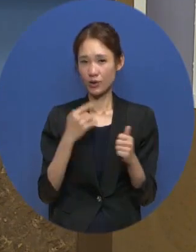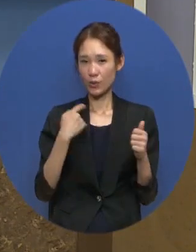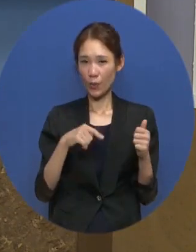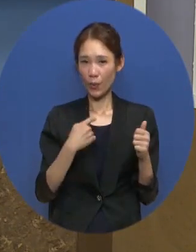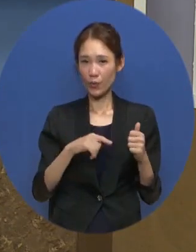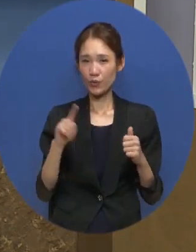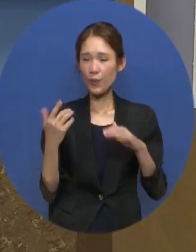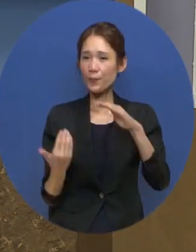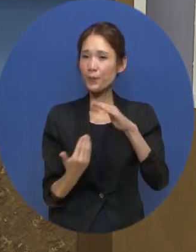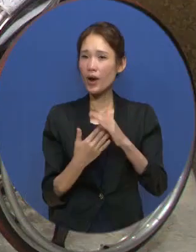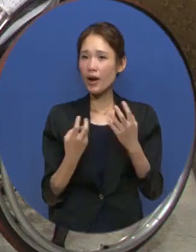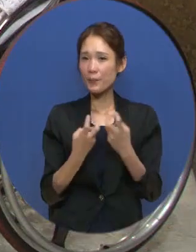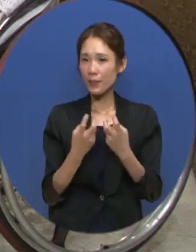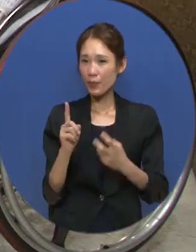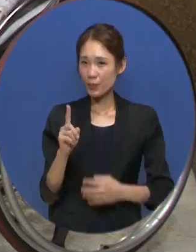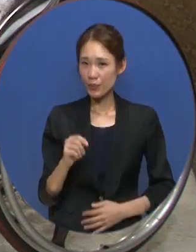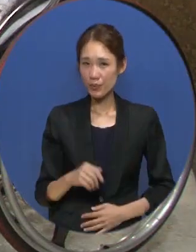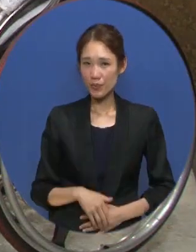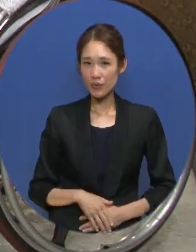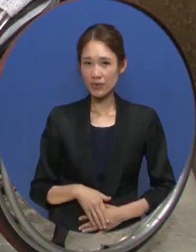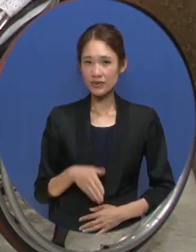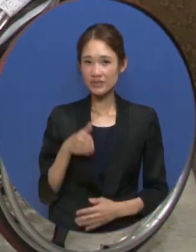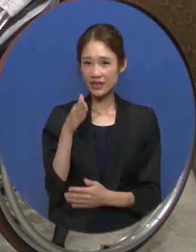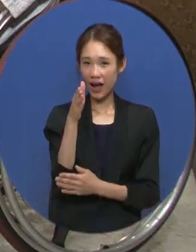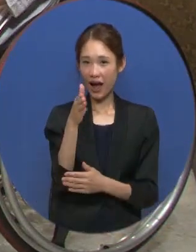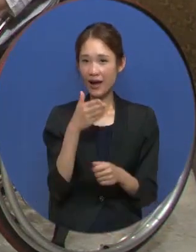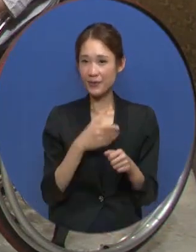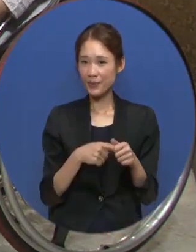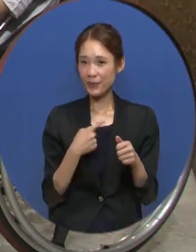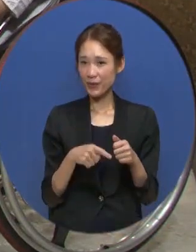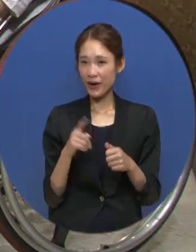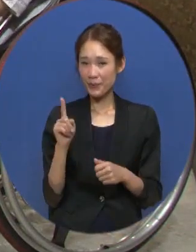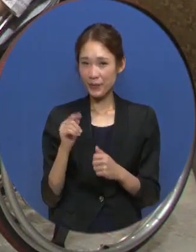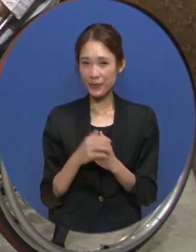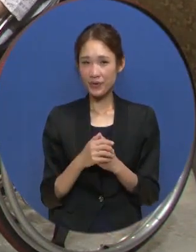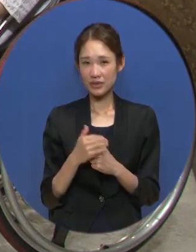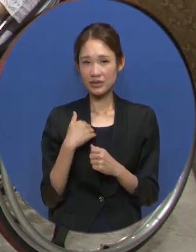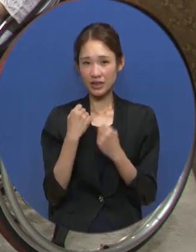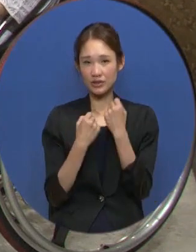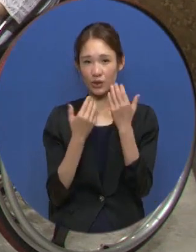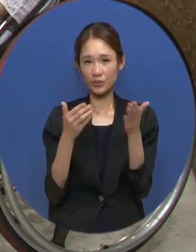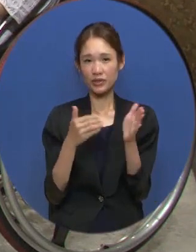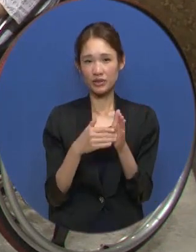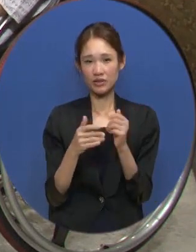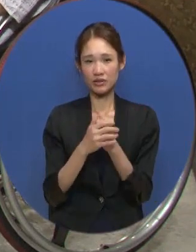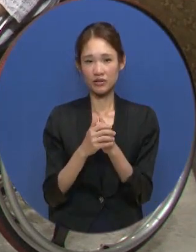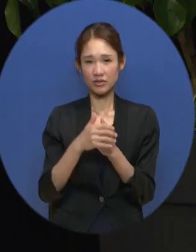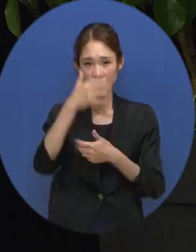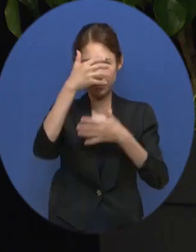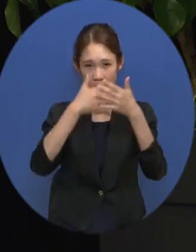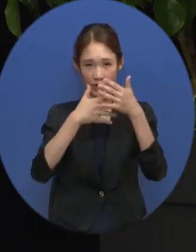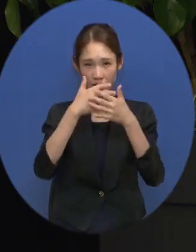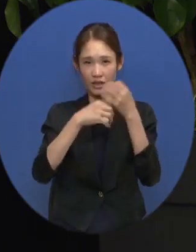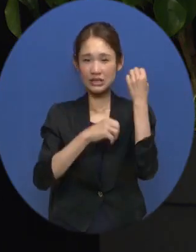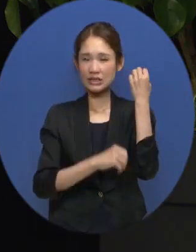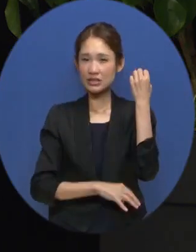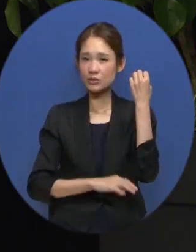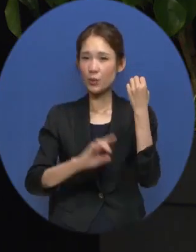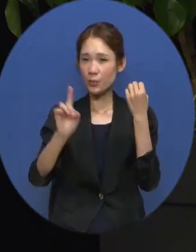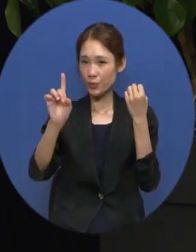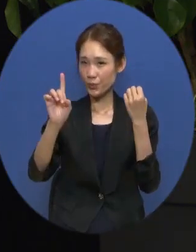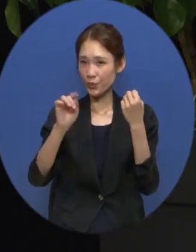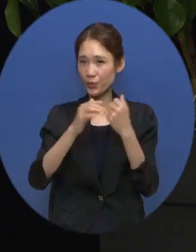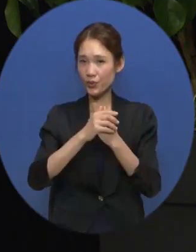어떻게 이루어지나요? 교육 전문 강의사님. 네, 제가 말씀을 드리겠습니다. 네. 모니터링의 베이스가 되는 것은